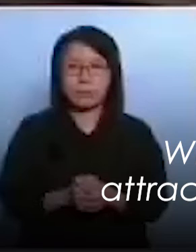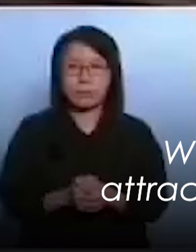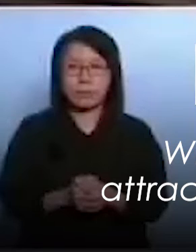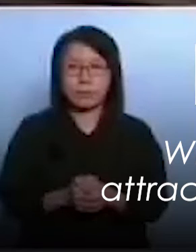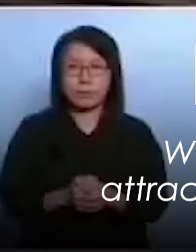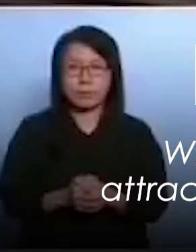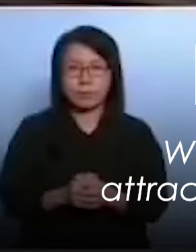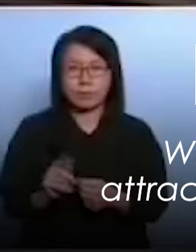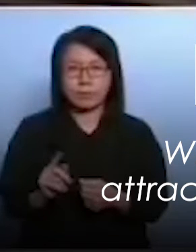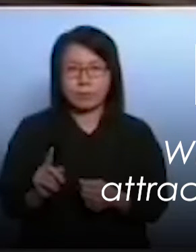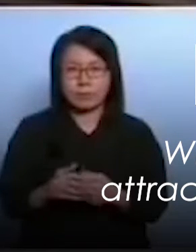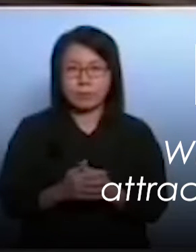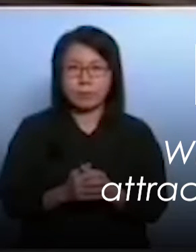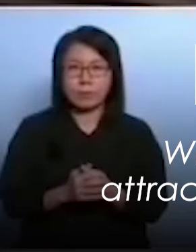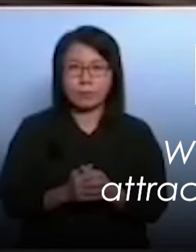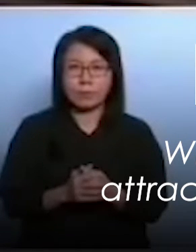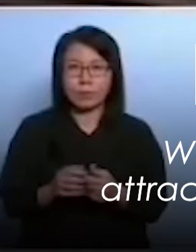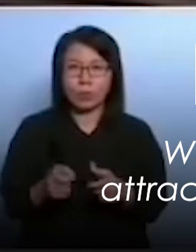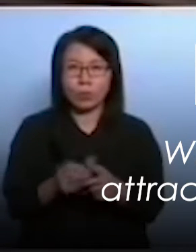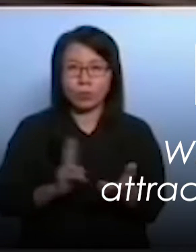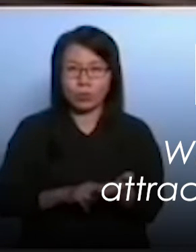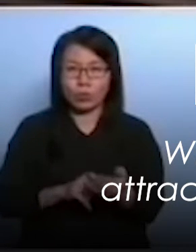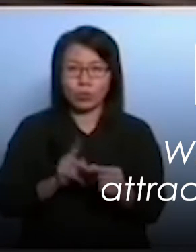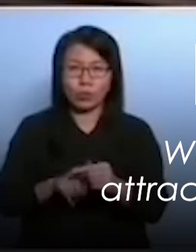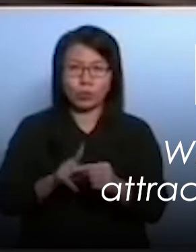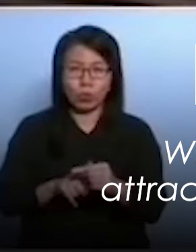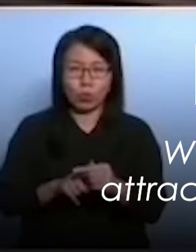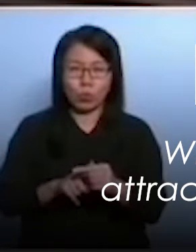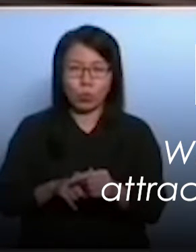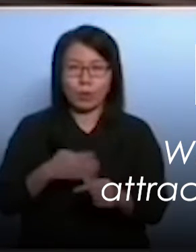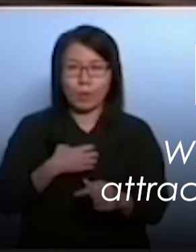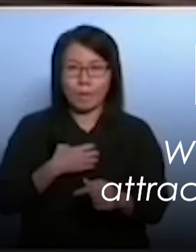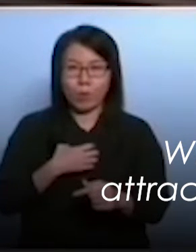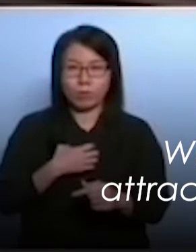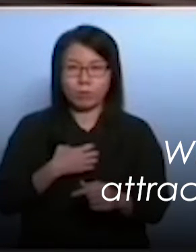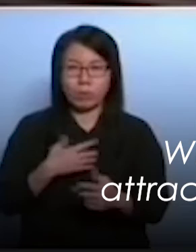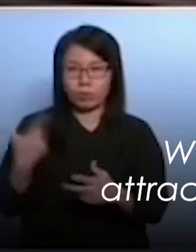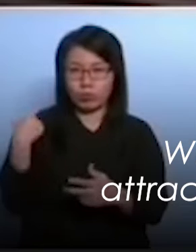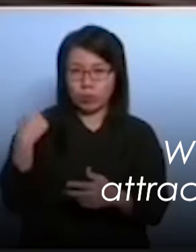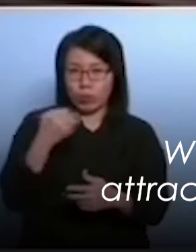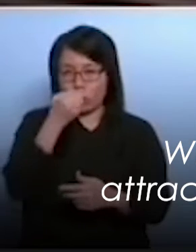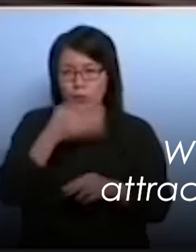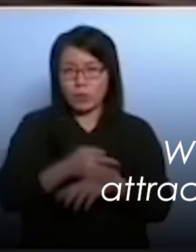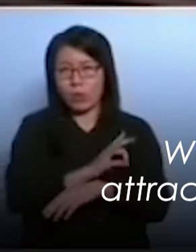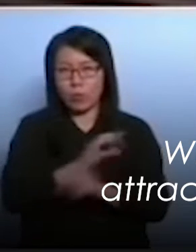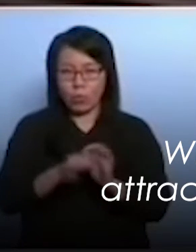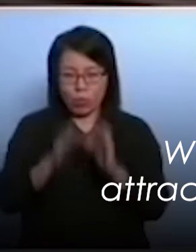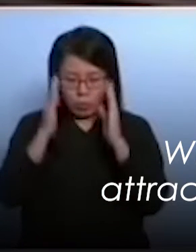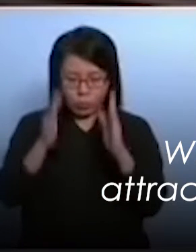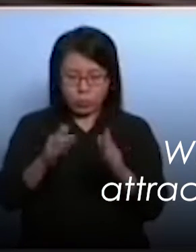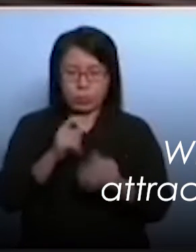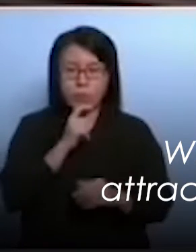點解話嗰個公信力同埋中立性會係受到近期香港社會嘅關注呢？